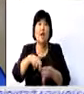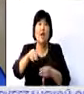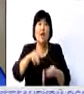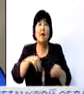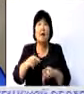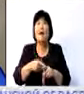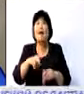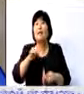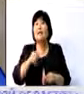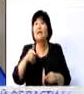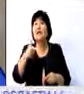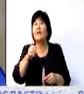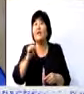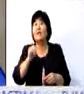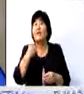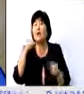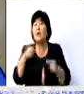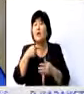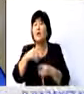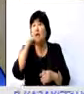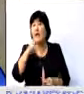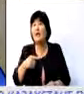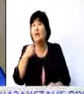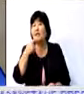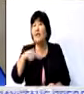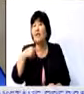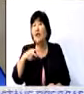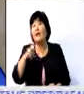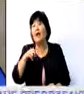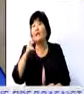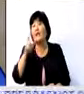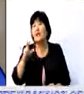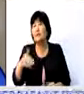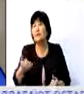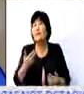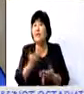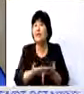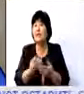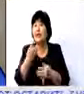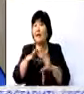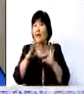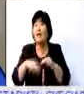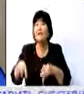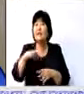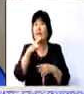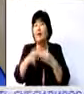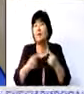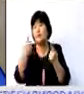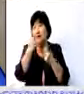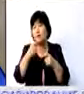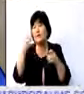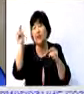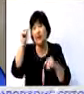латинская графика более точно отражает звучание казахского языка латиница позволит нам интегрироваться в единое со всем миром информационные